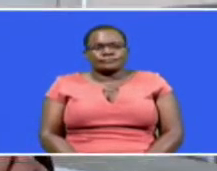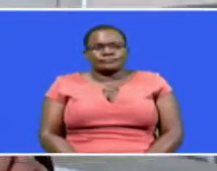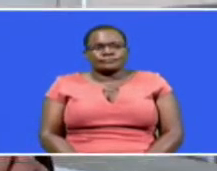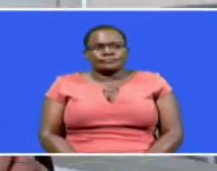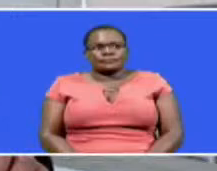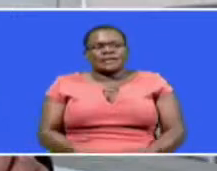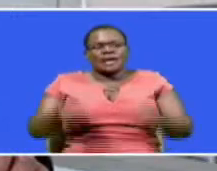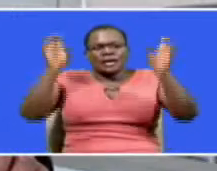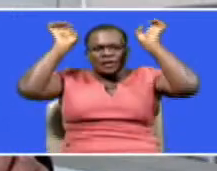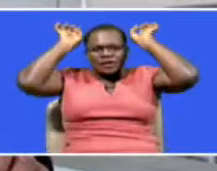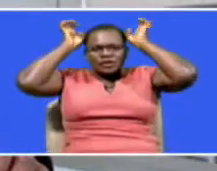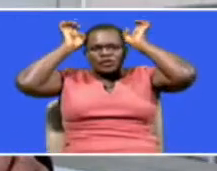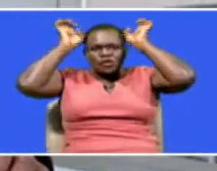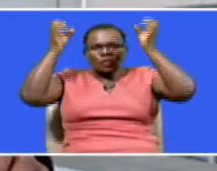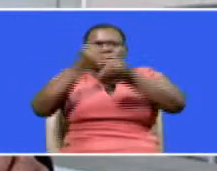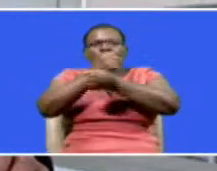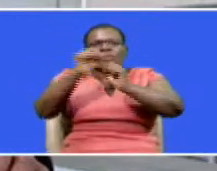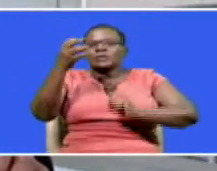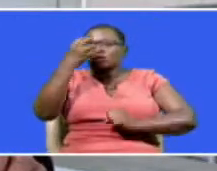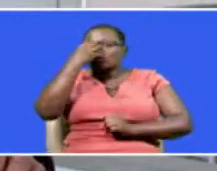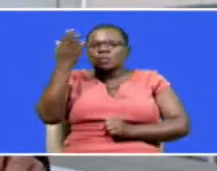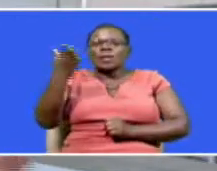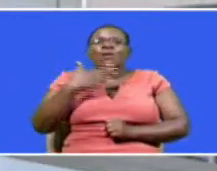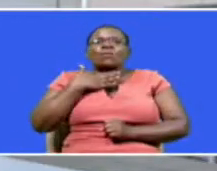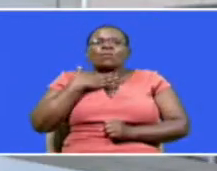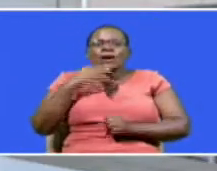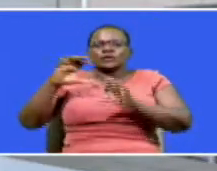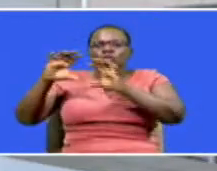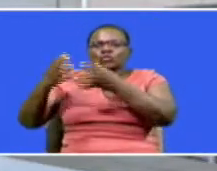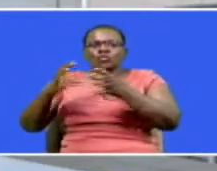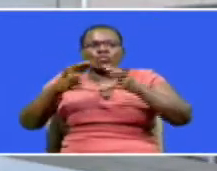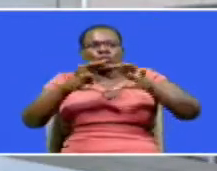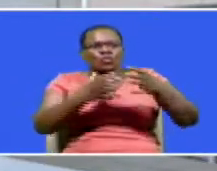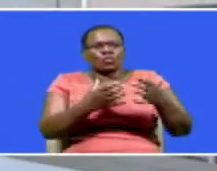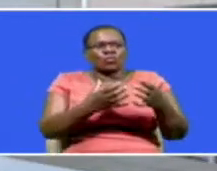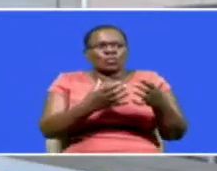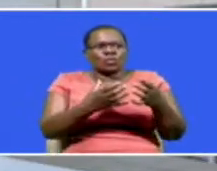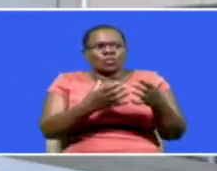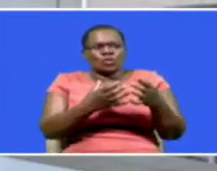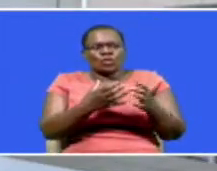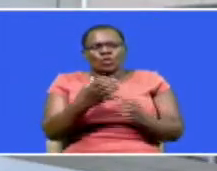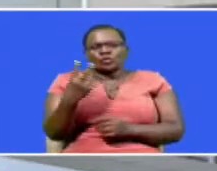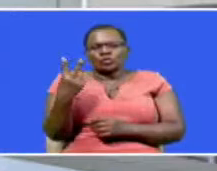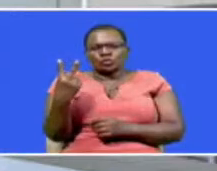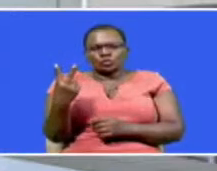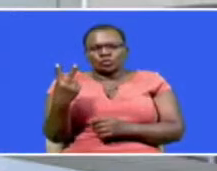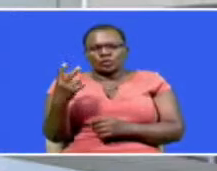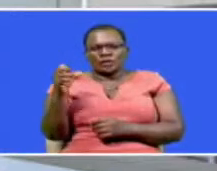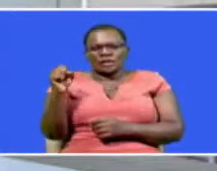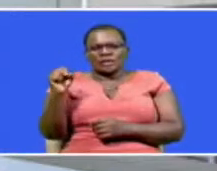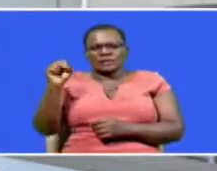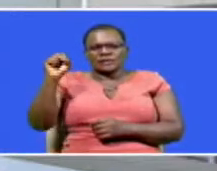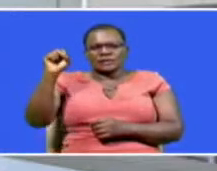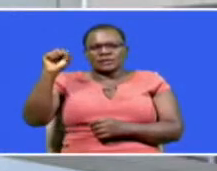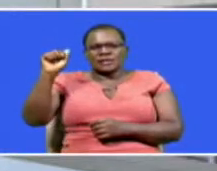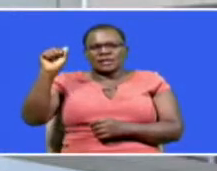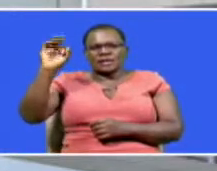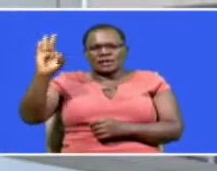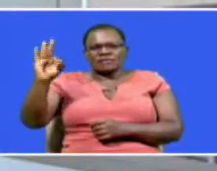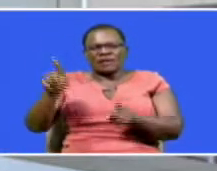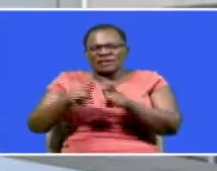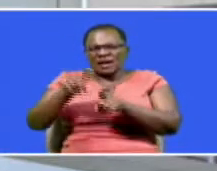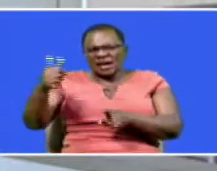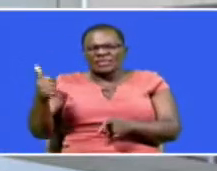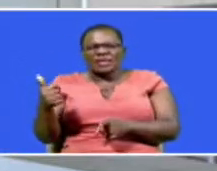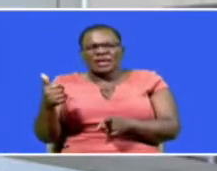Tuelekee nchini Ethiopia ambako Rais William Ruto ameataka makundi ya Sudan Armed Forces yani SAF na lile la Rapid